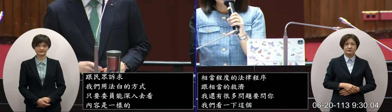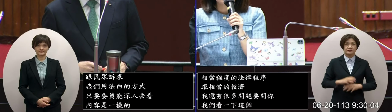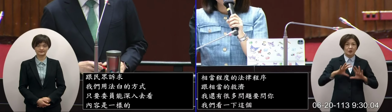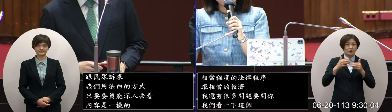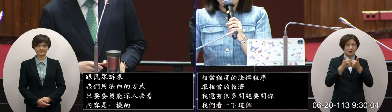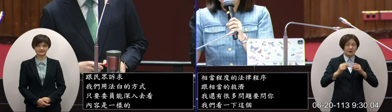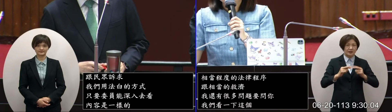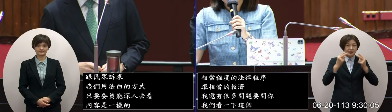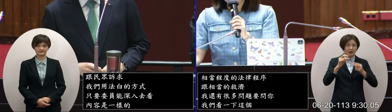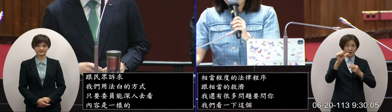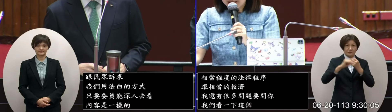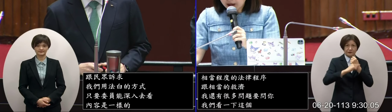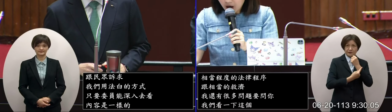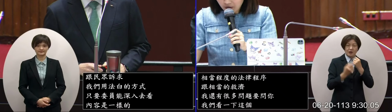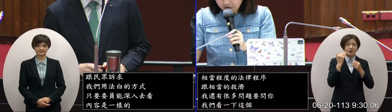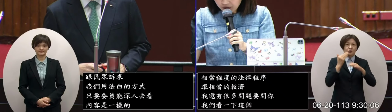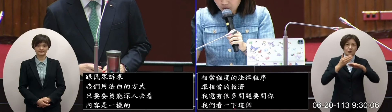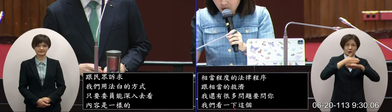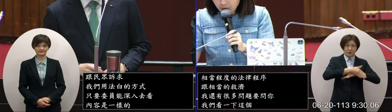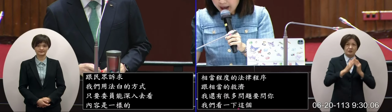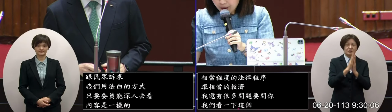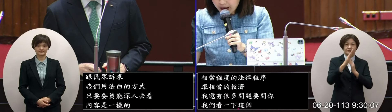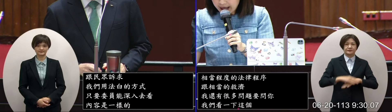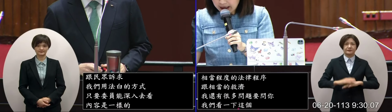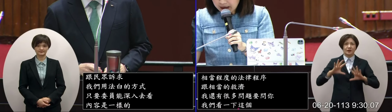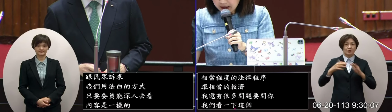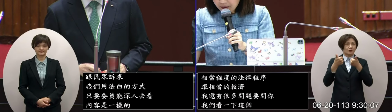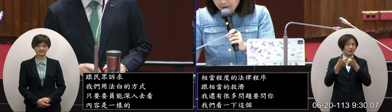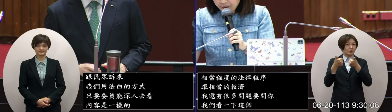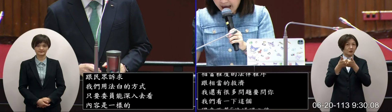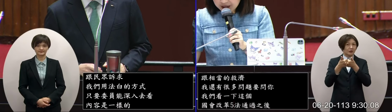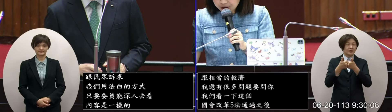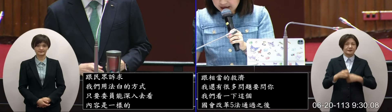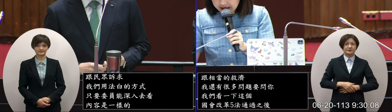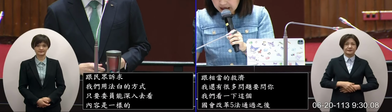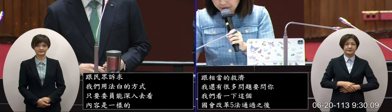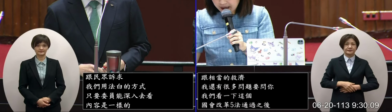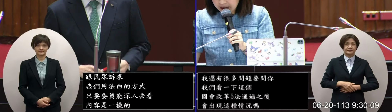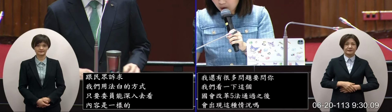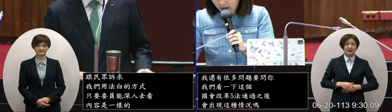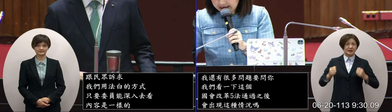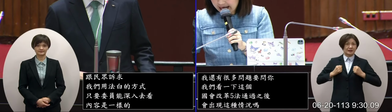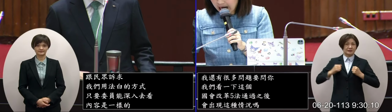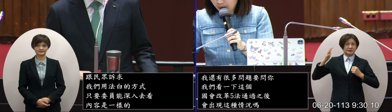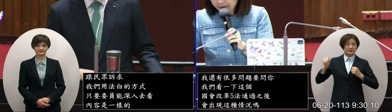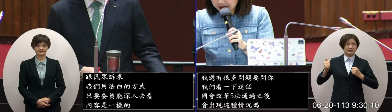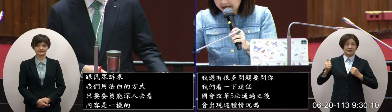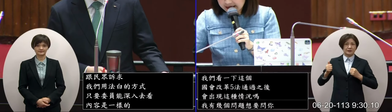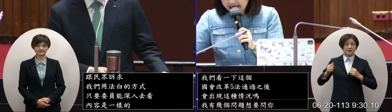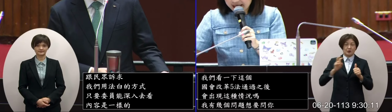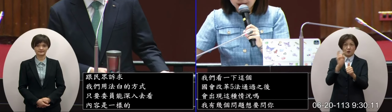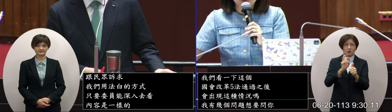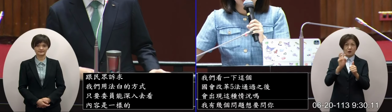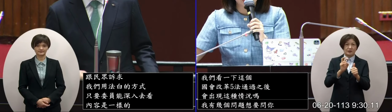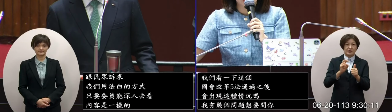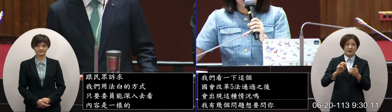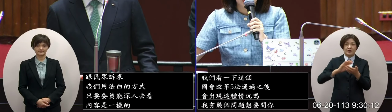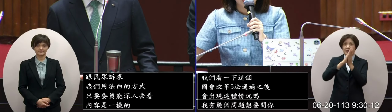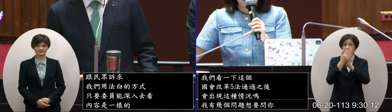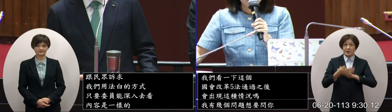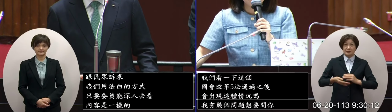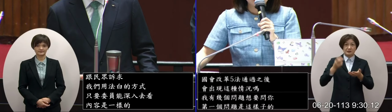国会改革无法通过以后，国会会被习近平管辖，会变成戒严